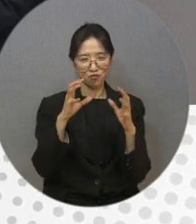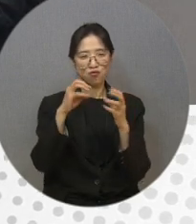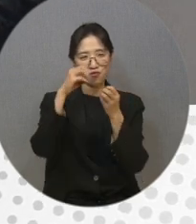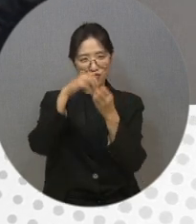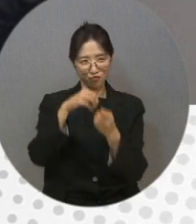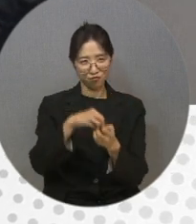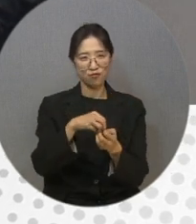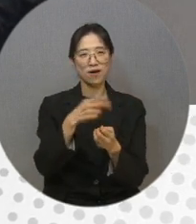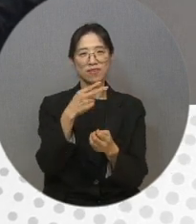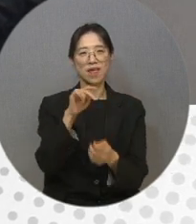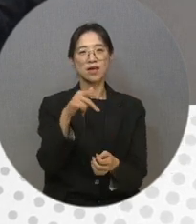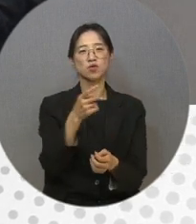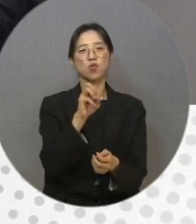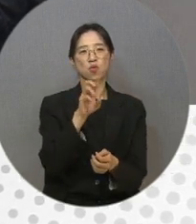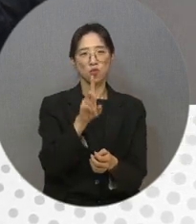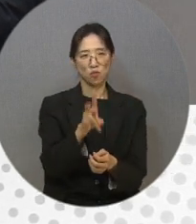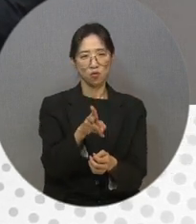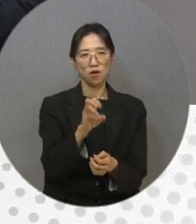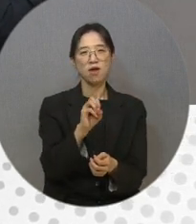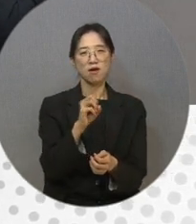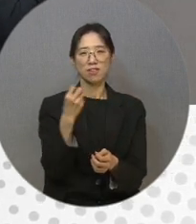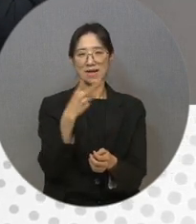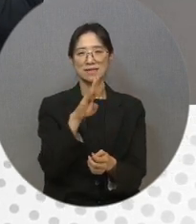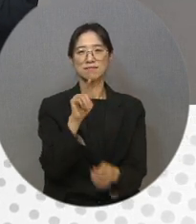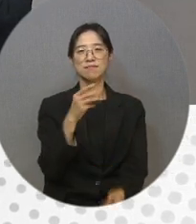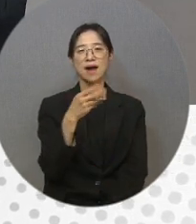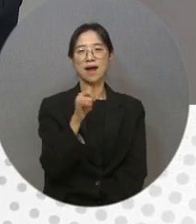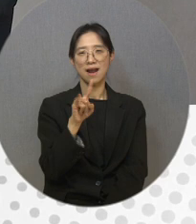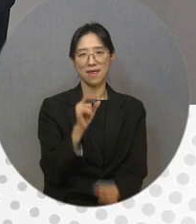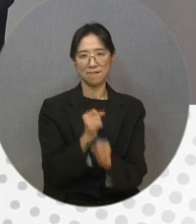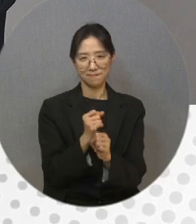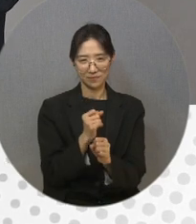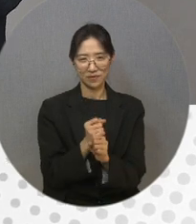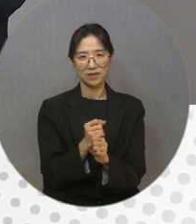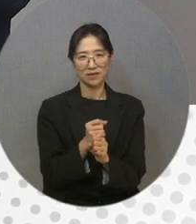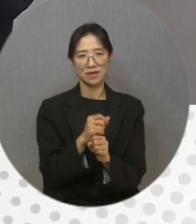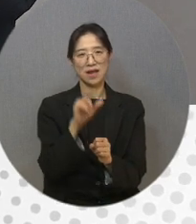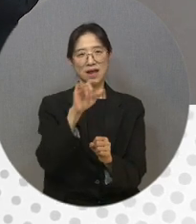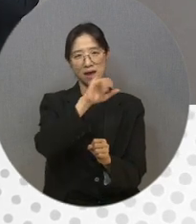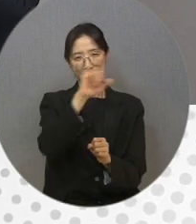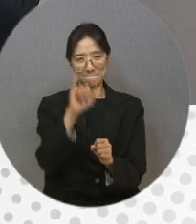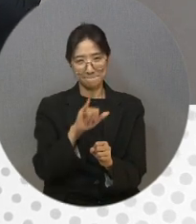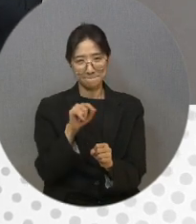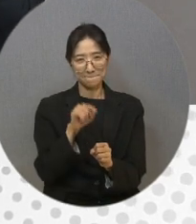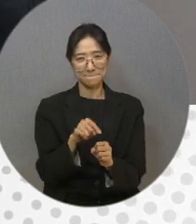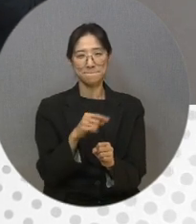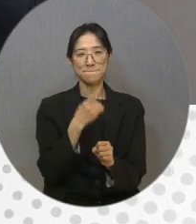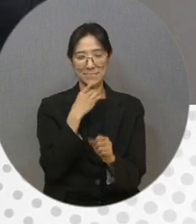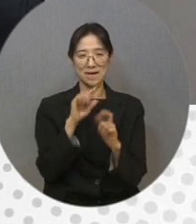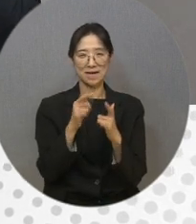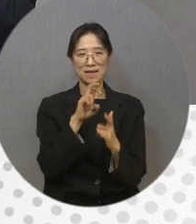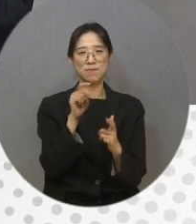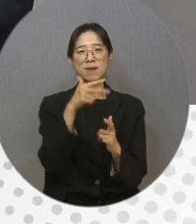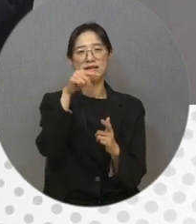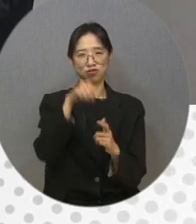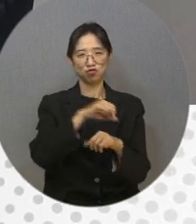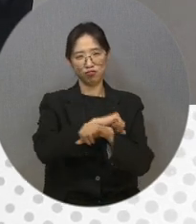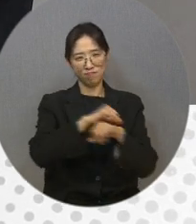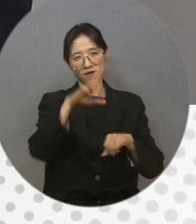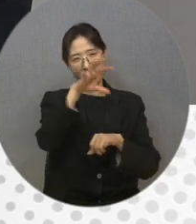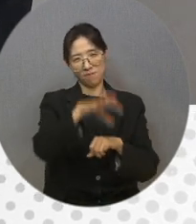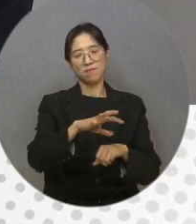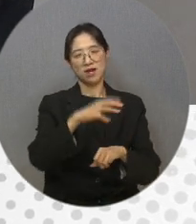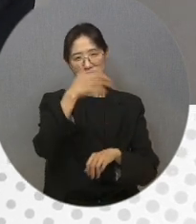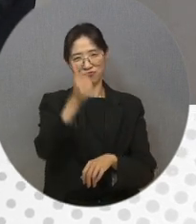대조영이 다시 발해를 만들어서 한반도에 한반도를 넘어선 만주벌판의